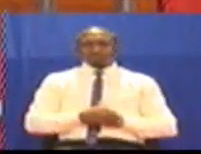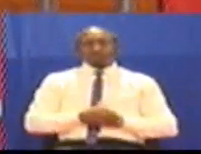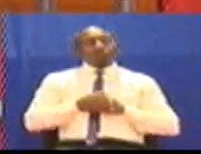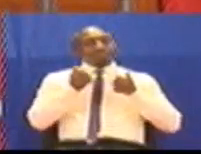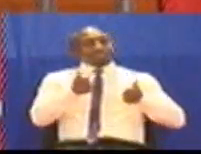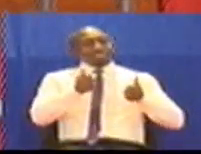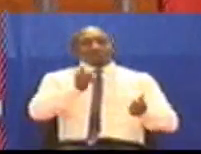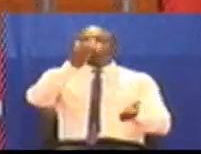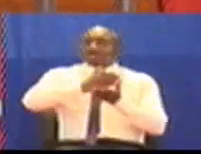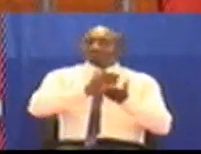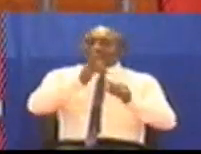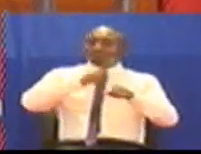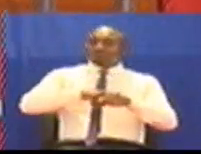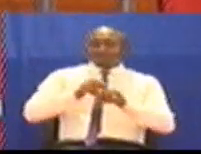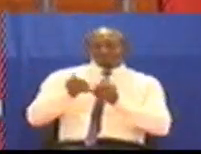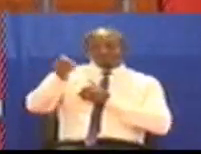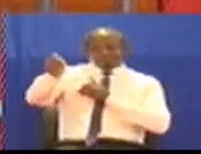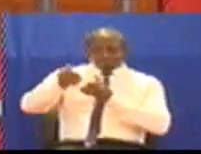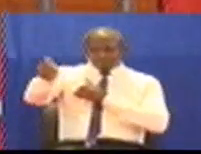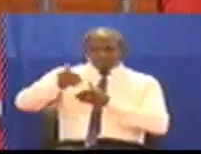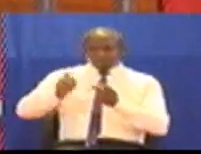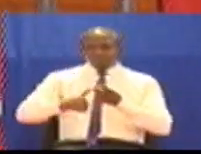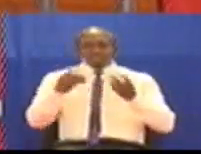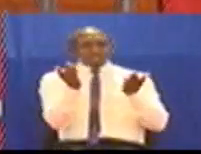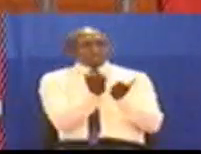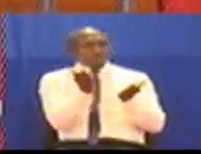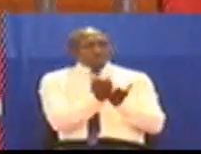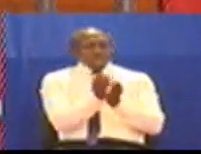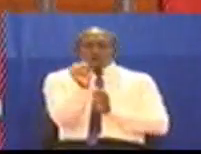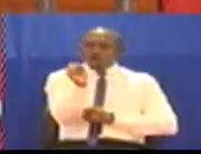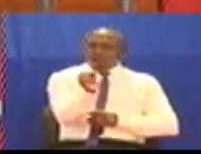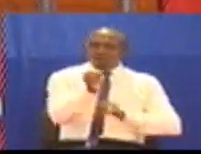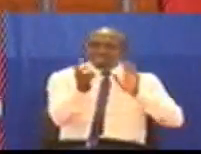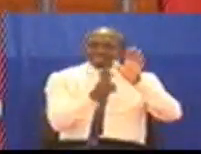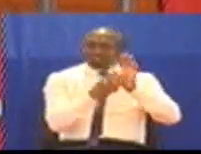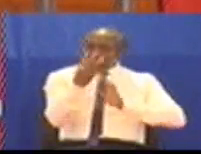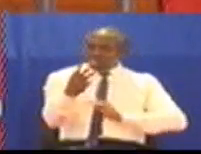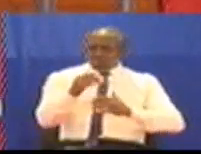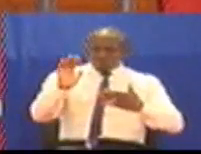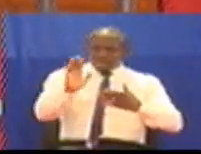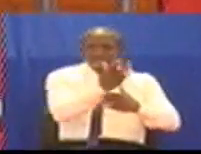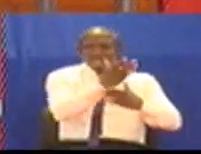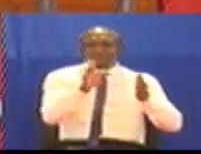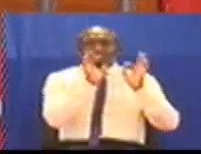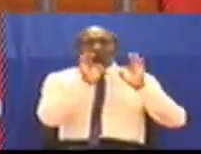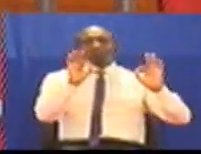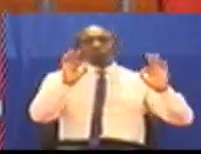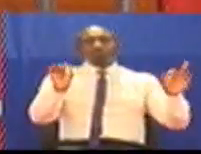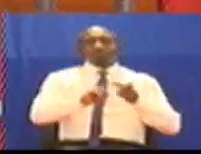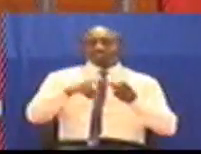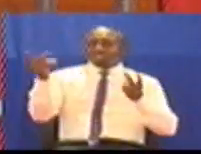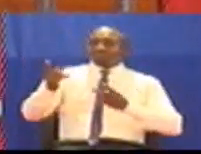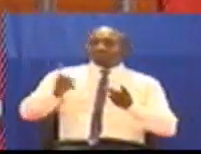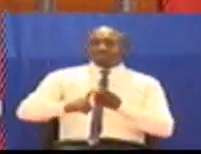wanategemea kukamilisha muda si mrefu. Shule konga zimetajwa 73 zimekarabatiwa vizuri, lakini